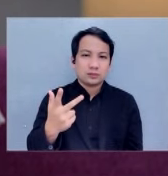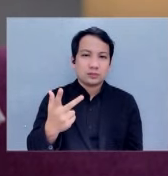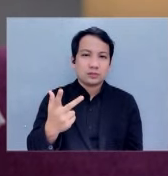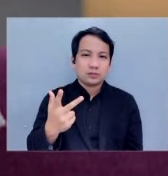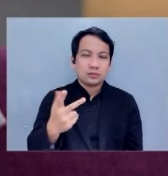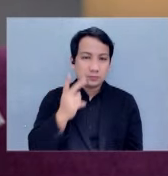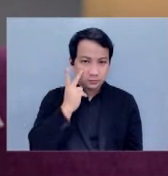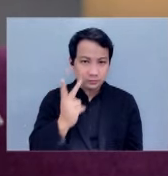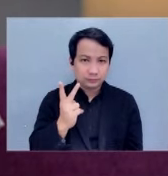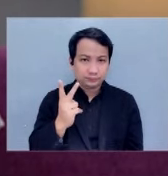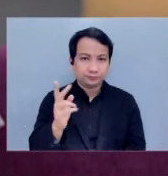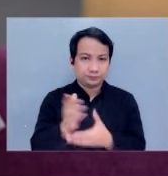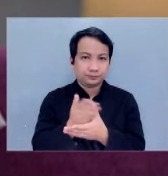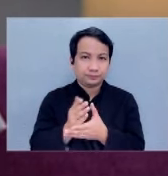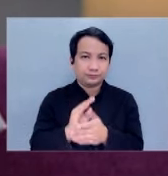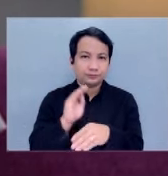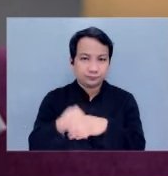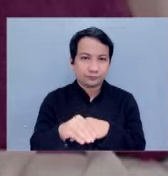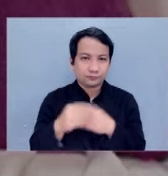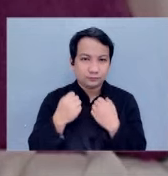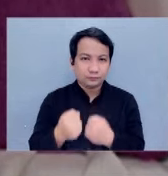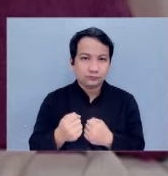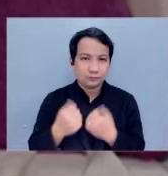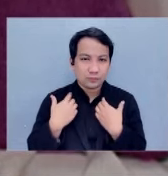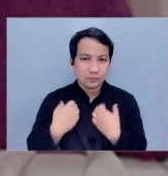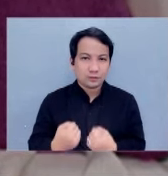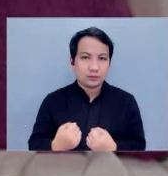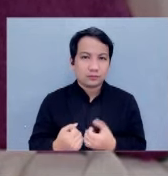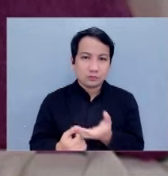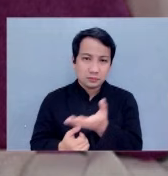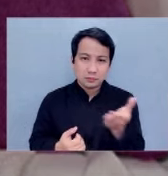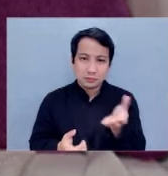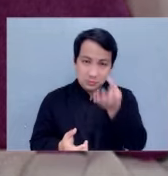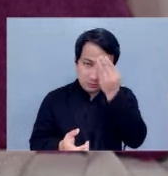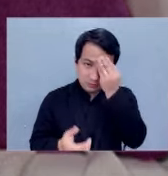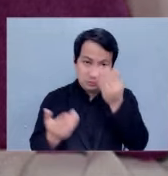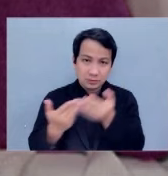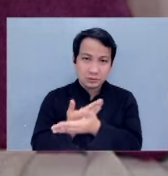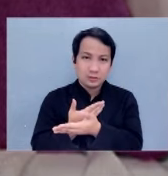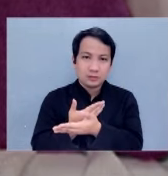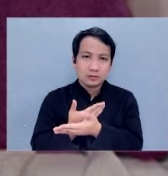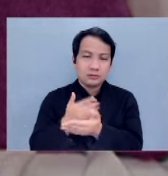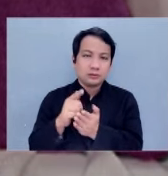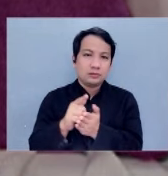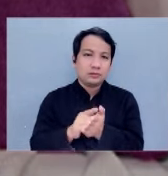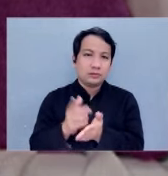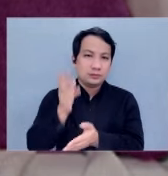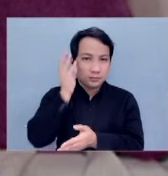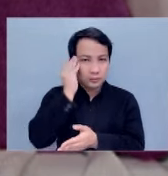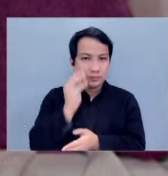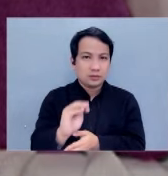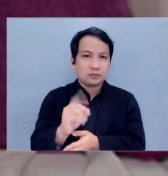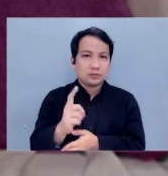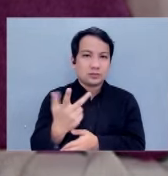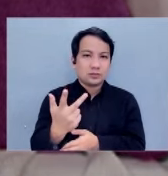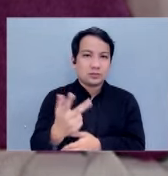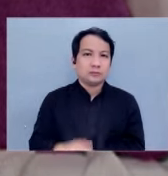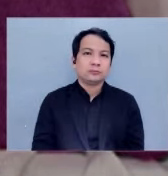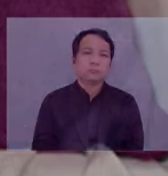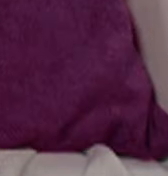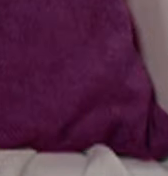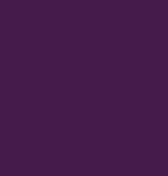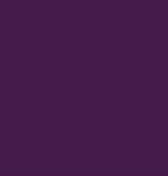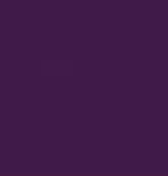mag-contribute sa overall health and well-being. Sana may napulot kayong bagong kaalaman about MX3 from today's Q&A. Till the next